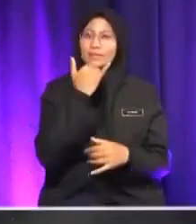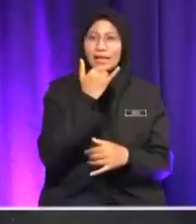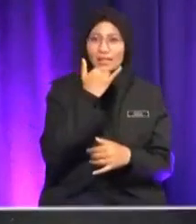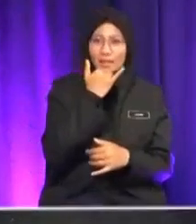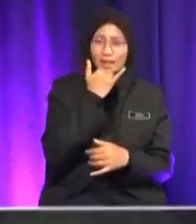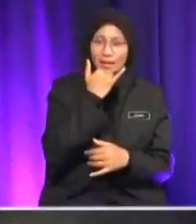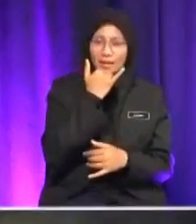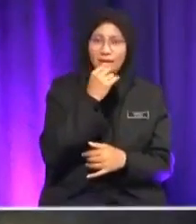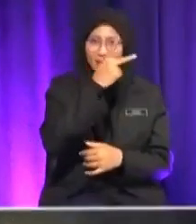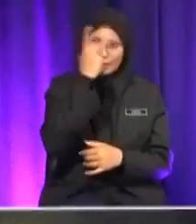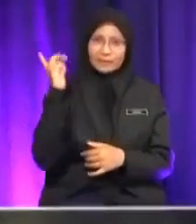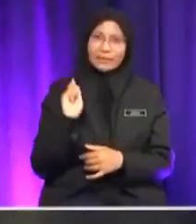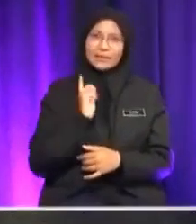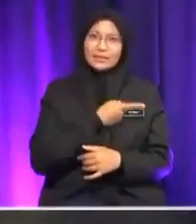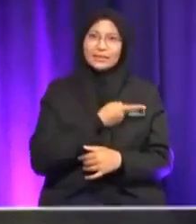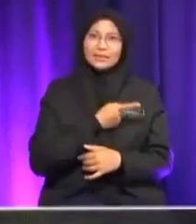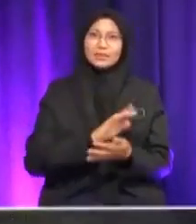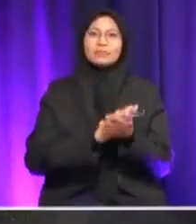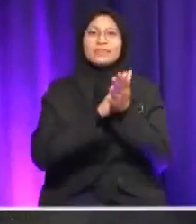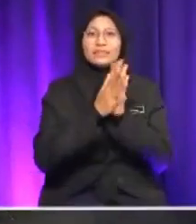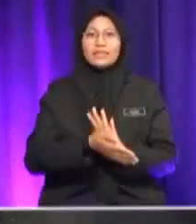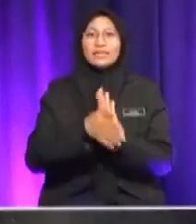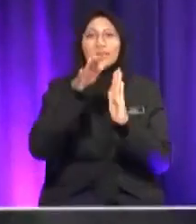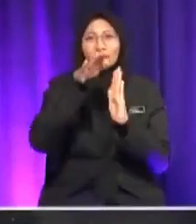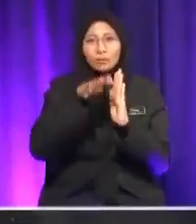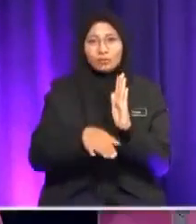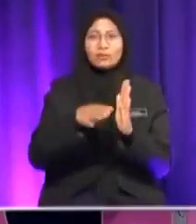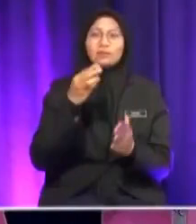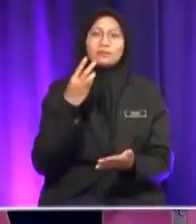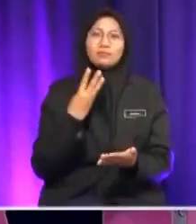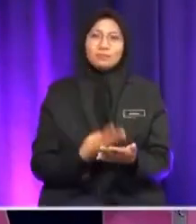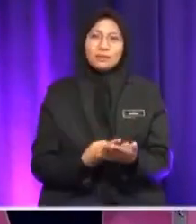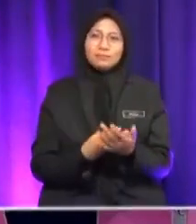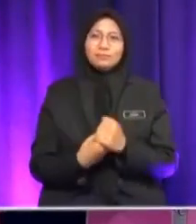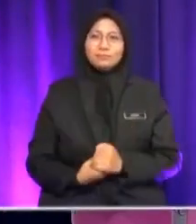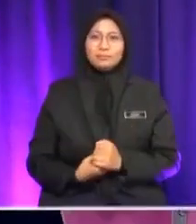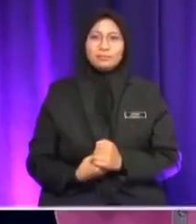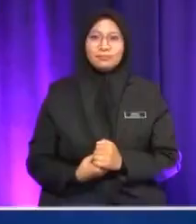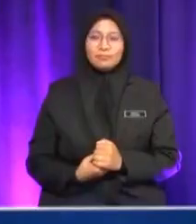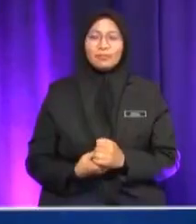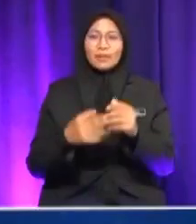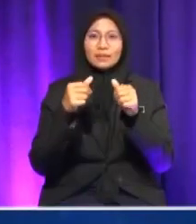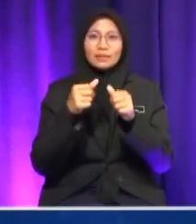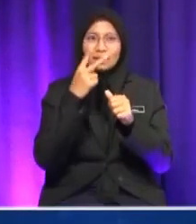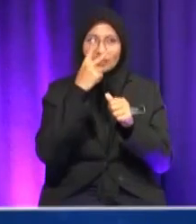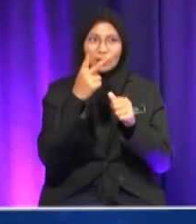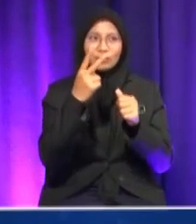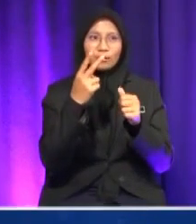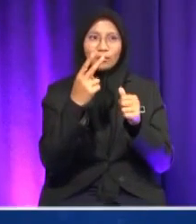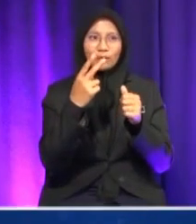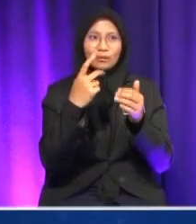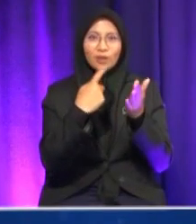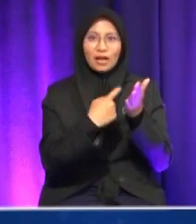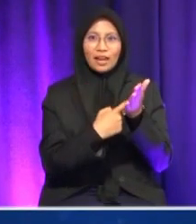kita menjadi kurang duit. Okey, yang pertama, membuat penelitian harga terlebih